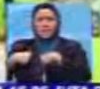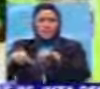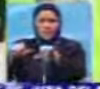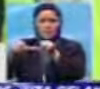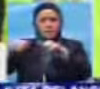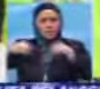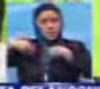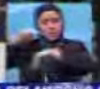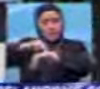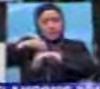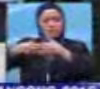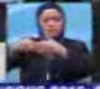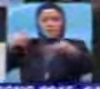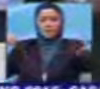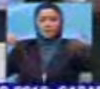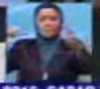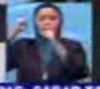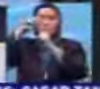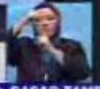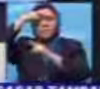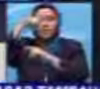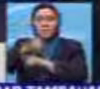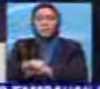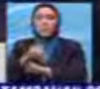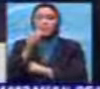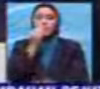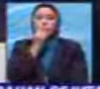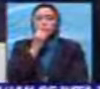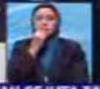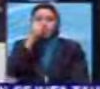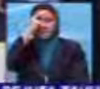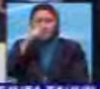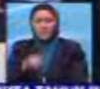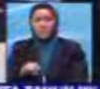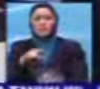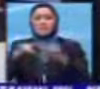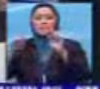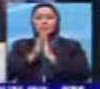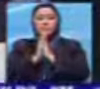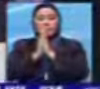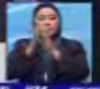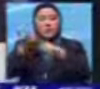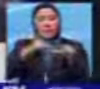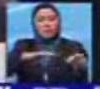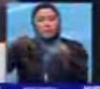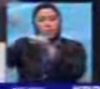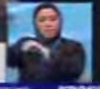demikian sebelum misi Food Flotilla for Myanmar berlepas 31 Januari ini.